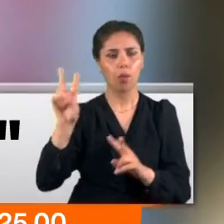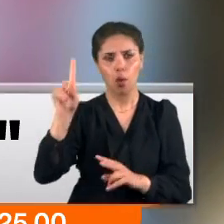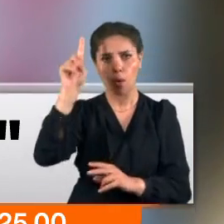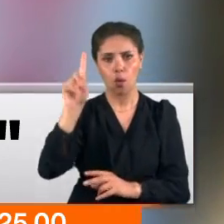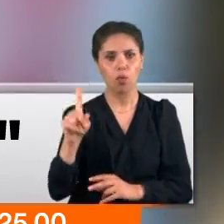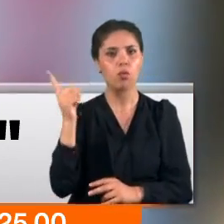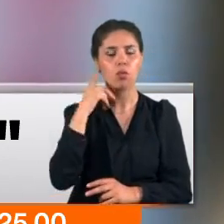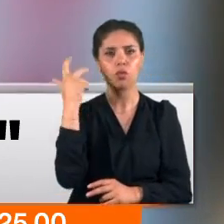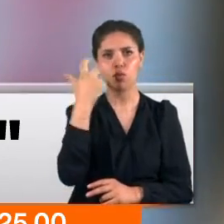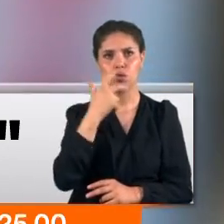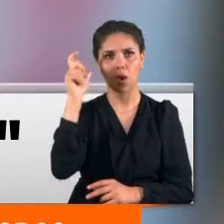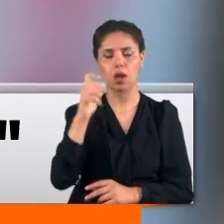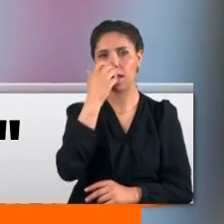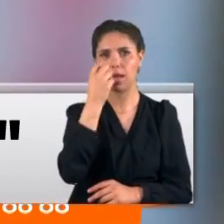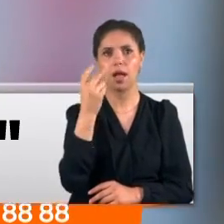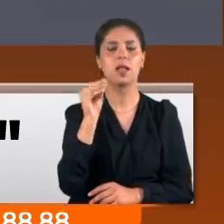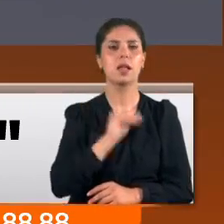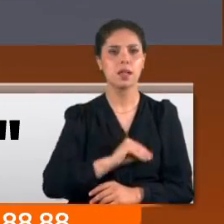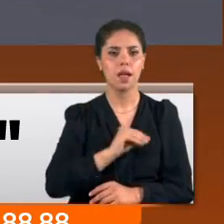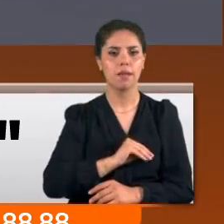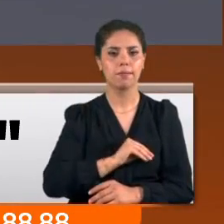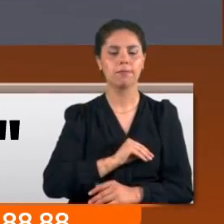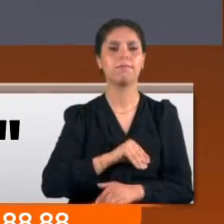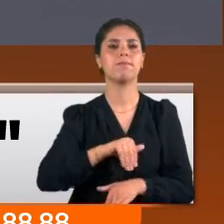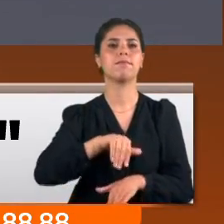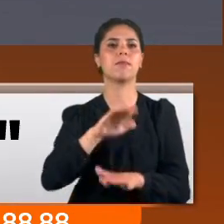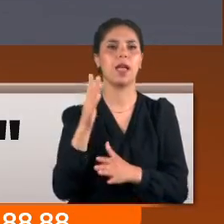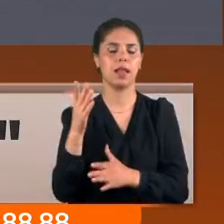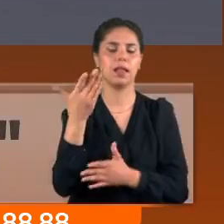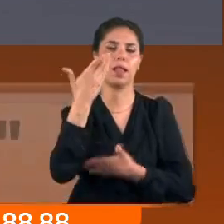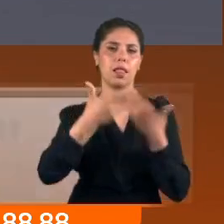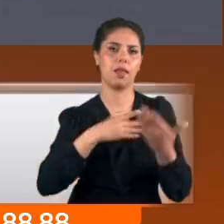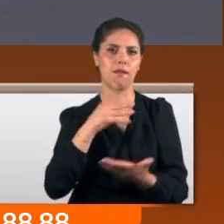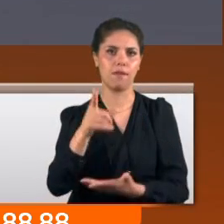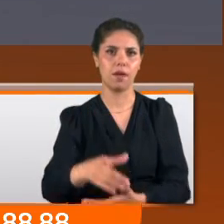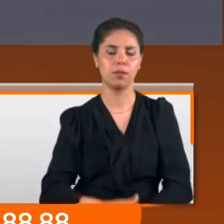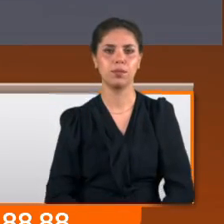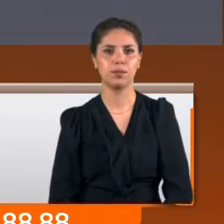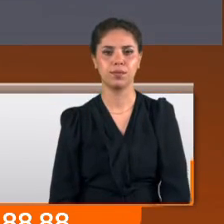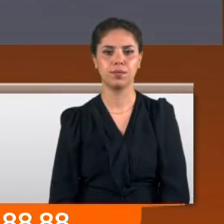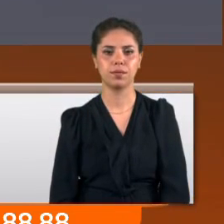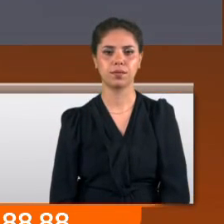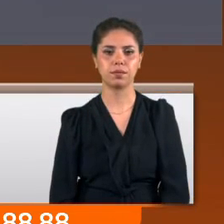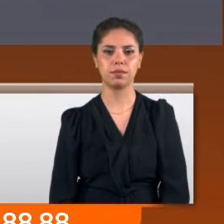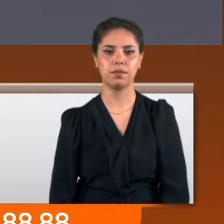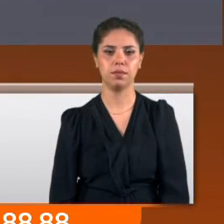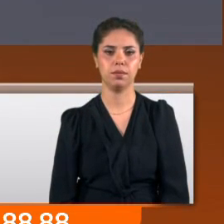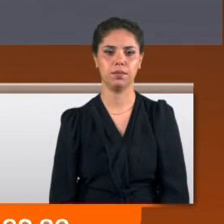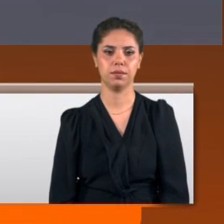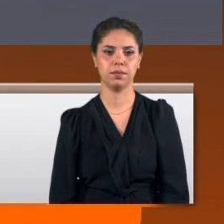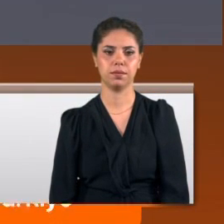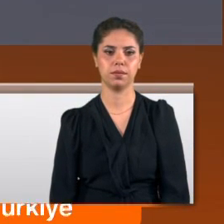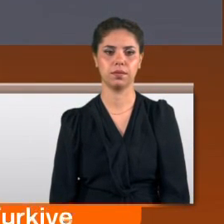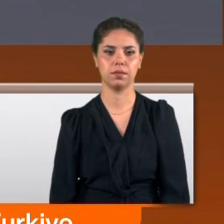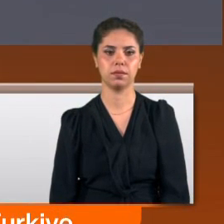olarak ünlü şarkıcının kansere yakalandığını düşündü. Gördüğünüz üzere saçım yok, kaşlarım yok, kirpiklerim de. Hatta vücudumun